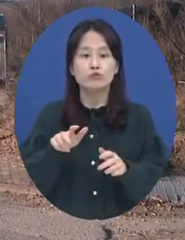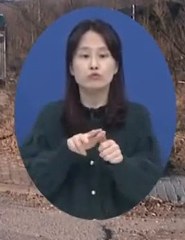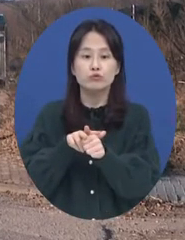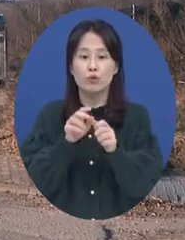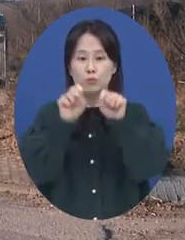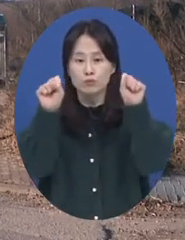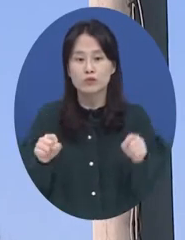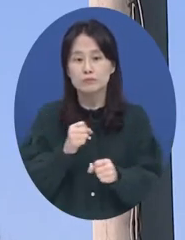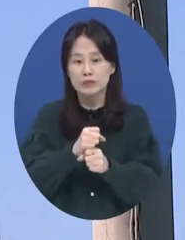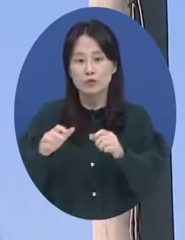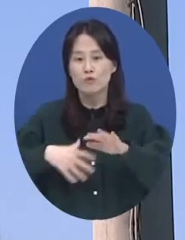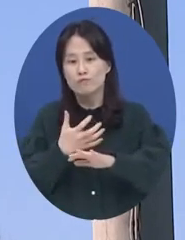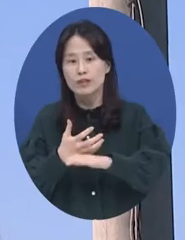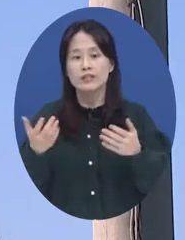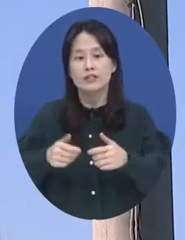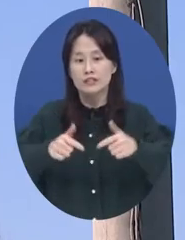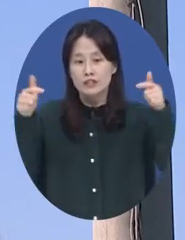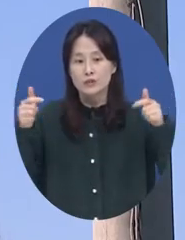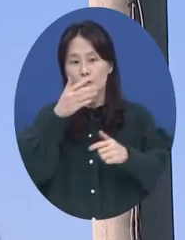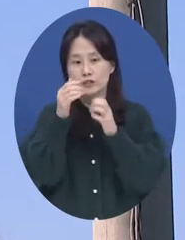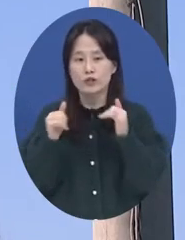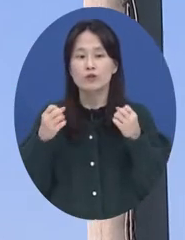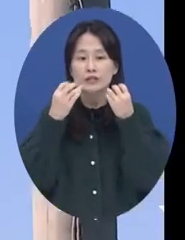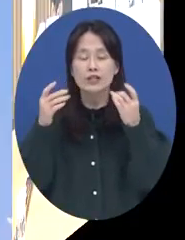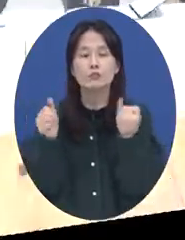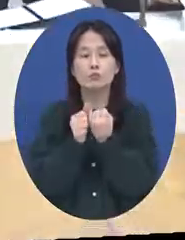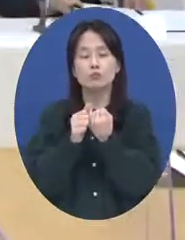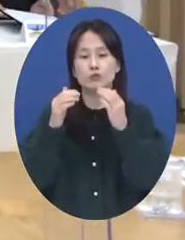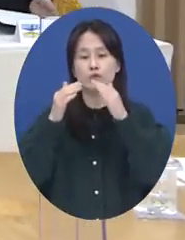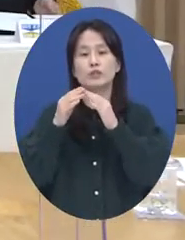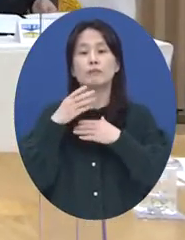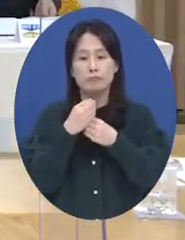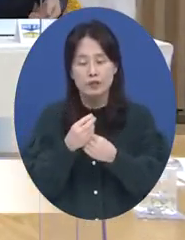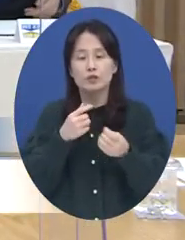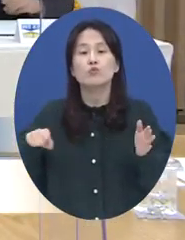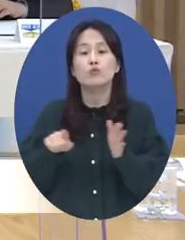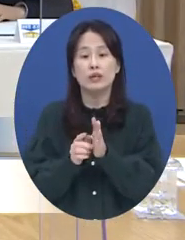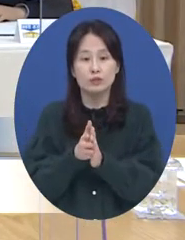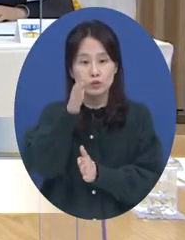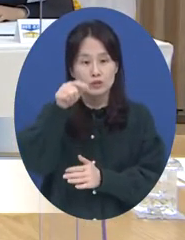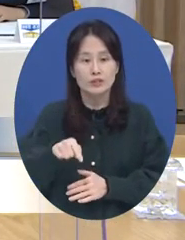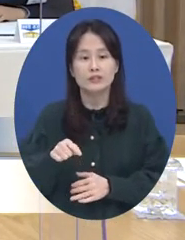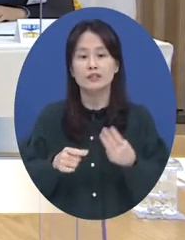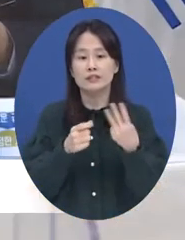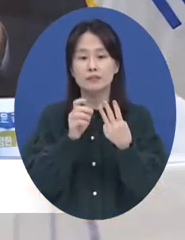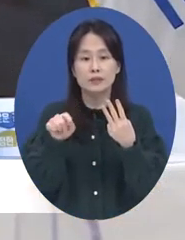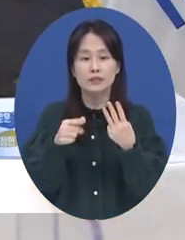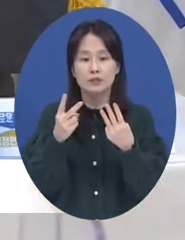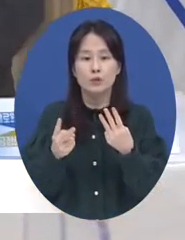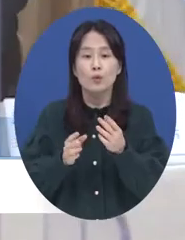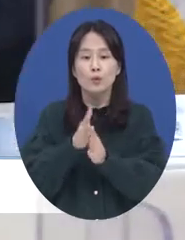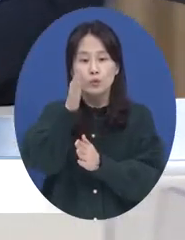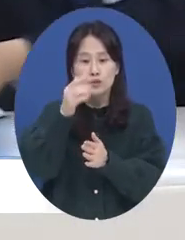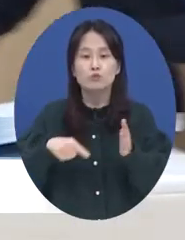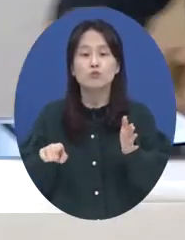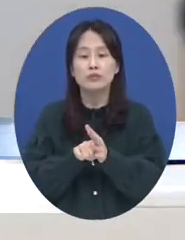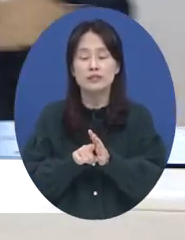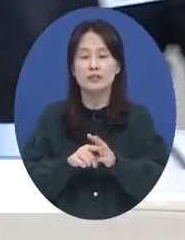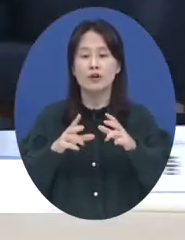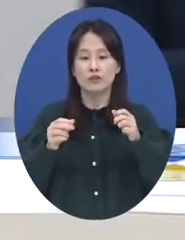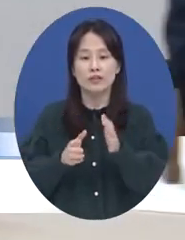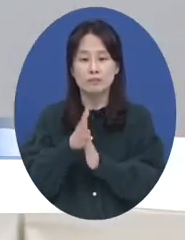창녕 과 신혼 부부의 추가 안정을 계획한 곳입니다 재산 판교 뉴딜 시범도 조성을 위해 경우도 는 상담 씩